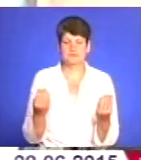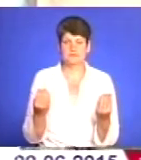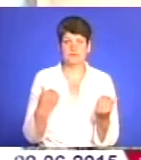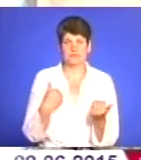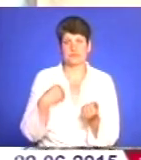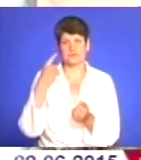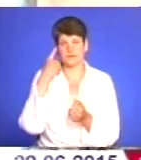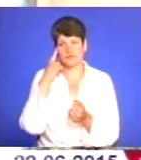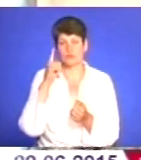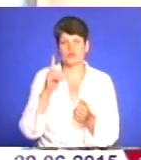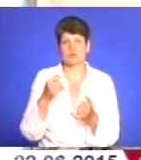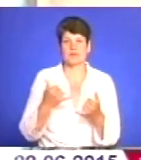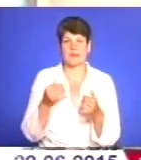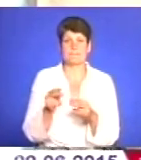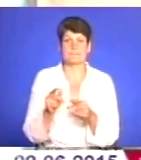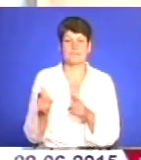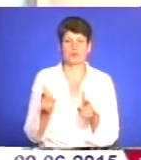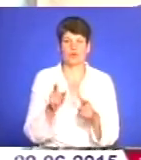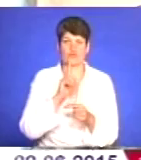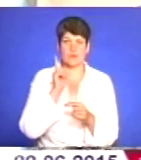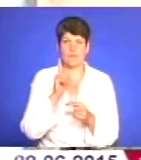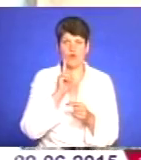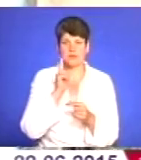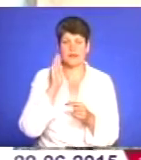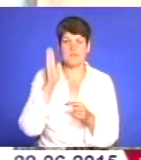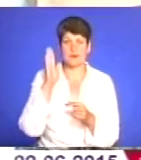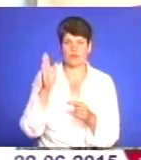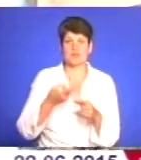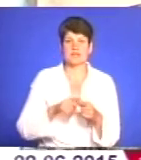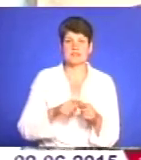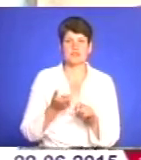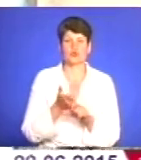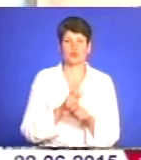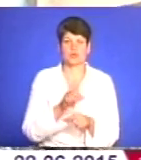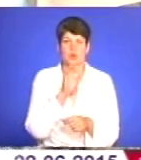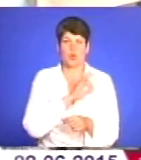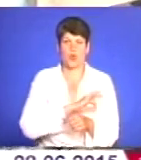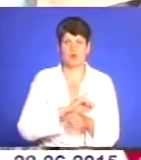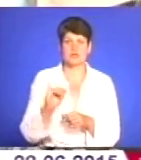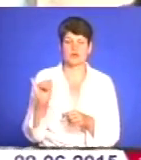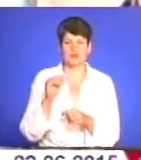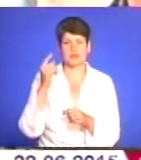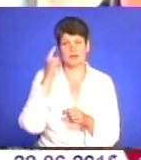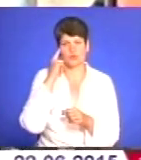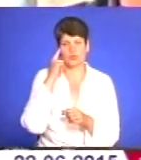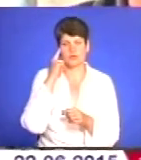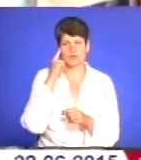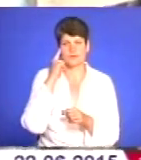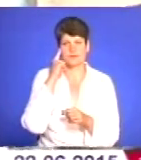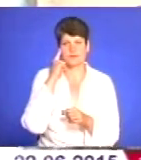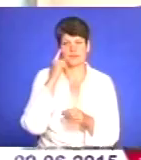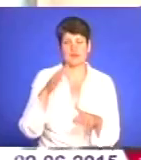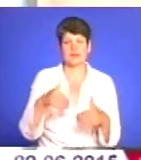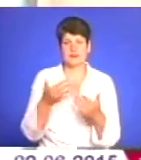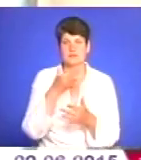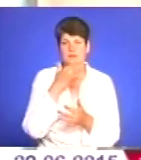думаю, що для підготовки молоді на майбутнє це дуже корисно. І думаю, що дасть